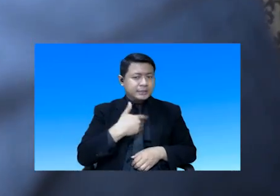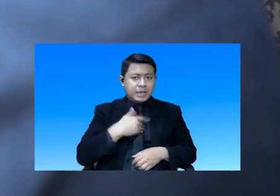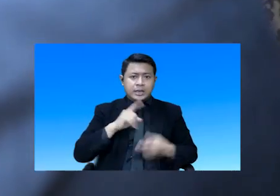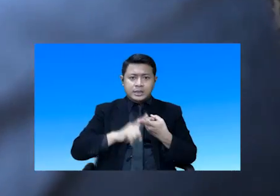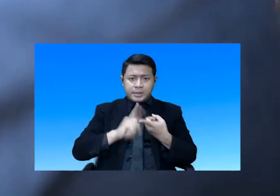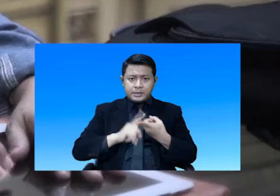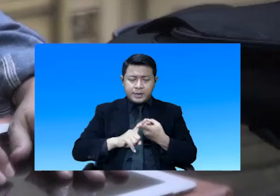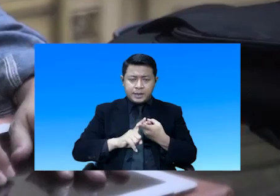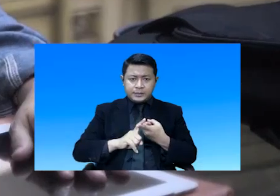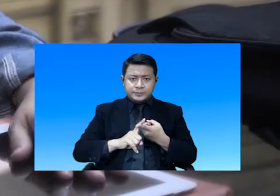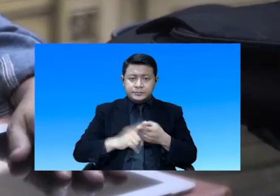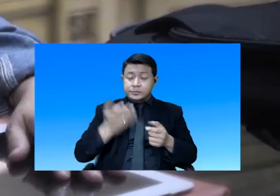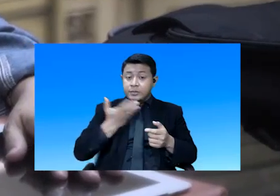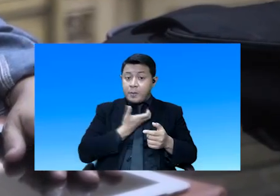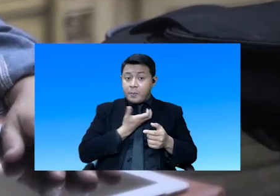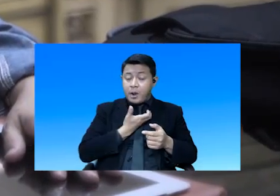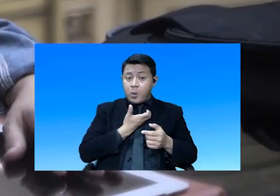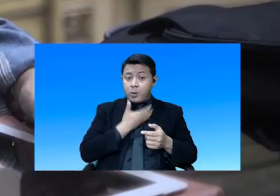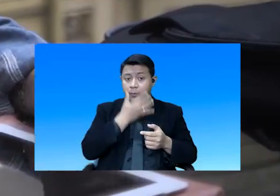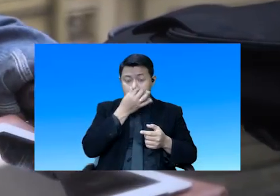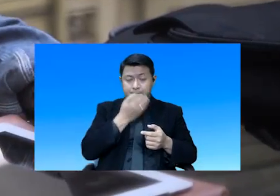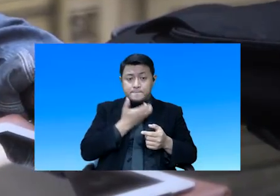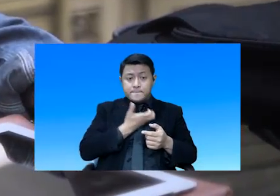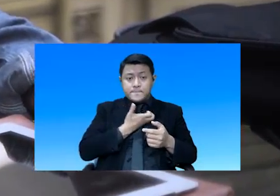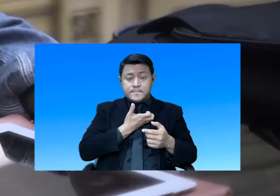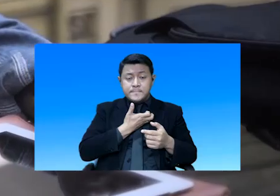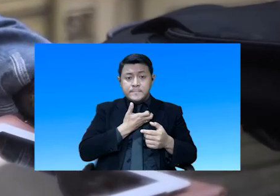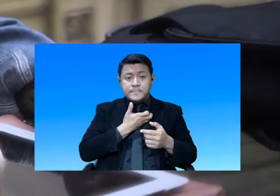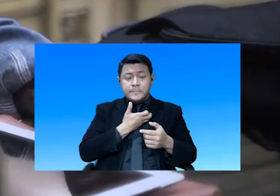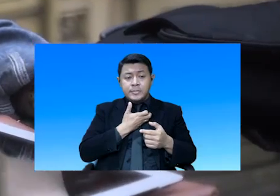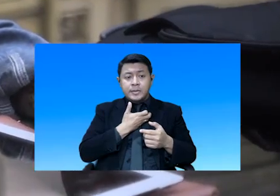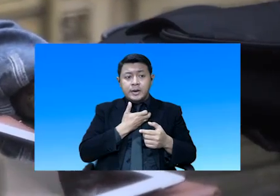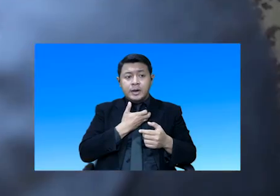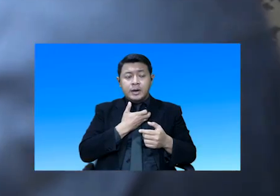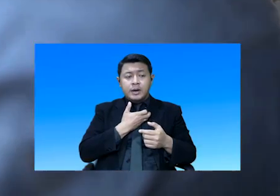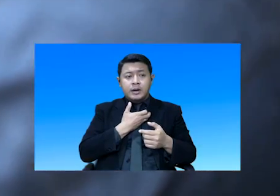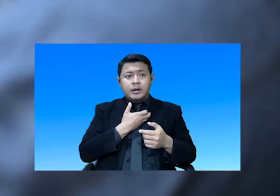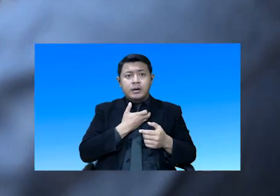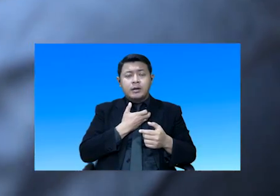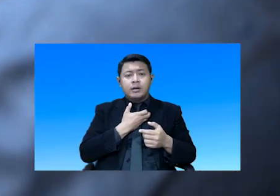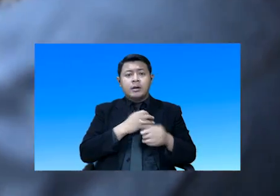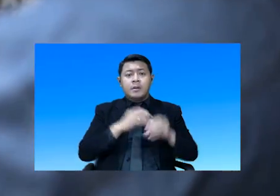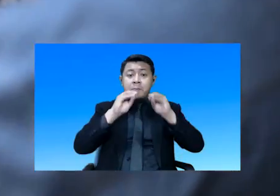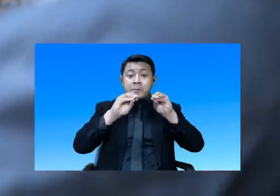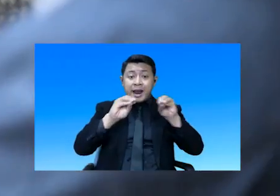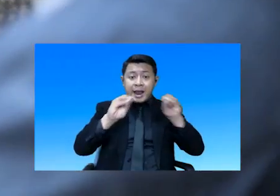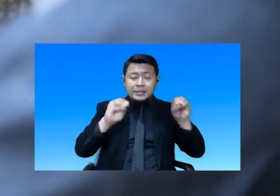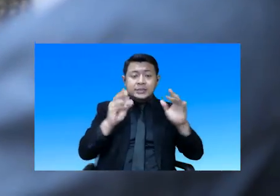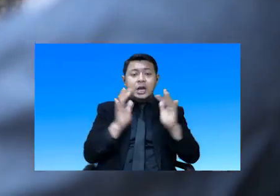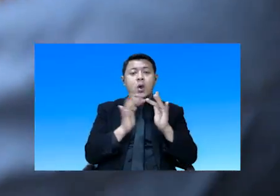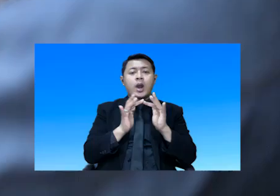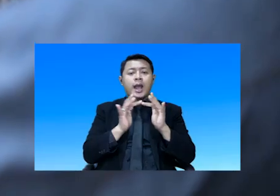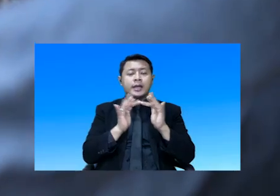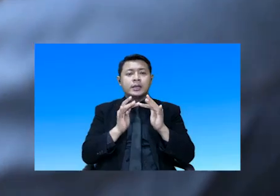teman-teman mau itu dulu, Pak, ngajar online ke panti-panti yang butuhkan. Oh iya. Wah,